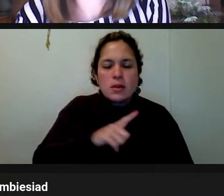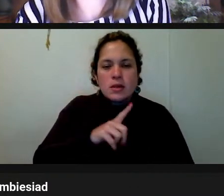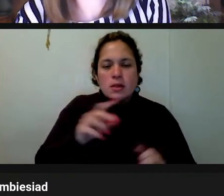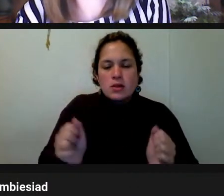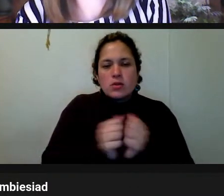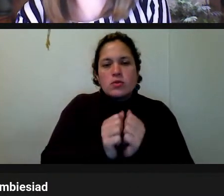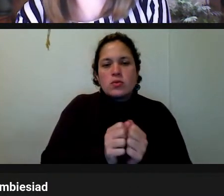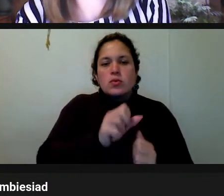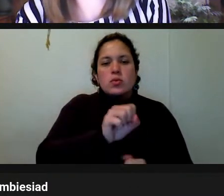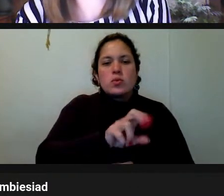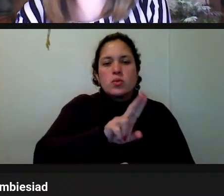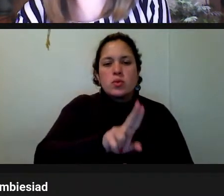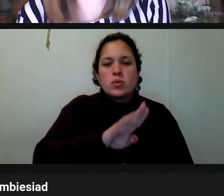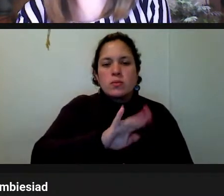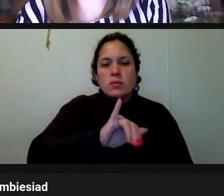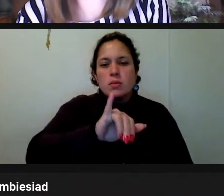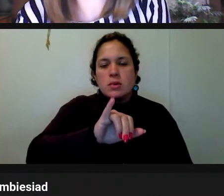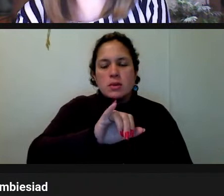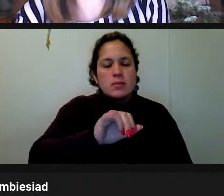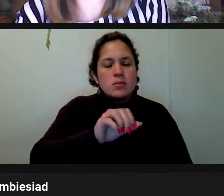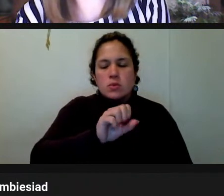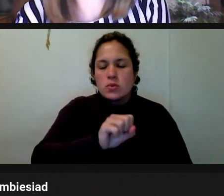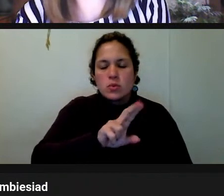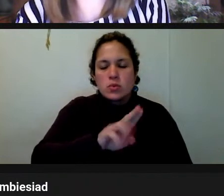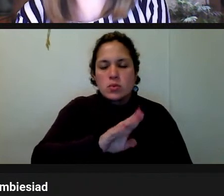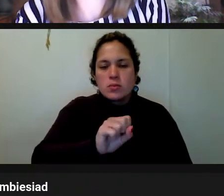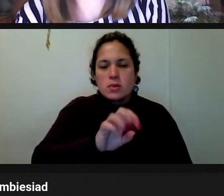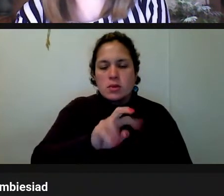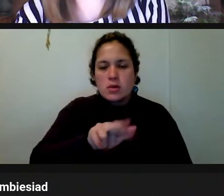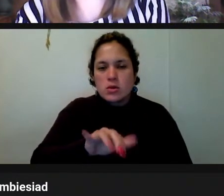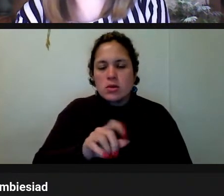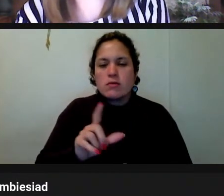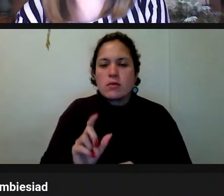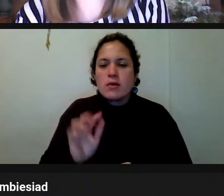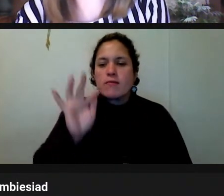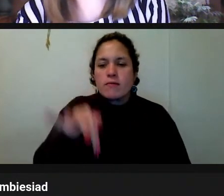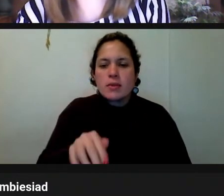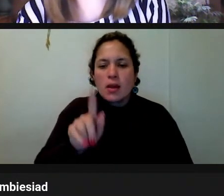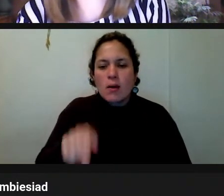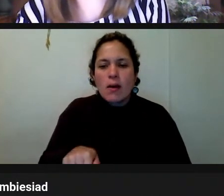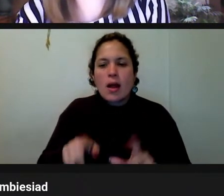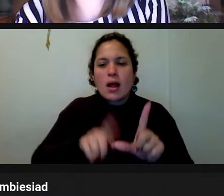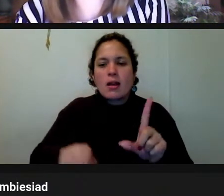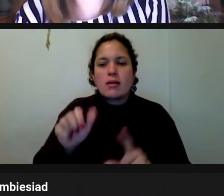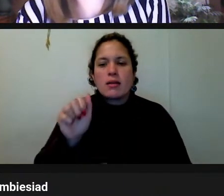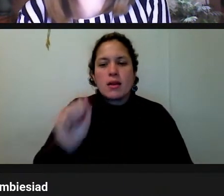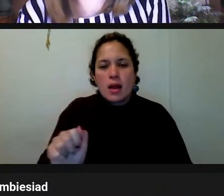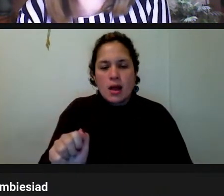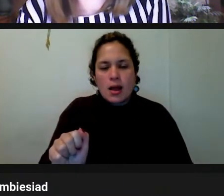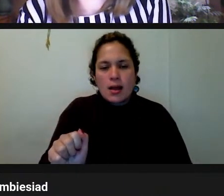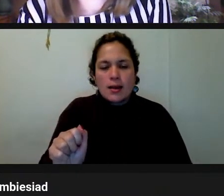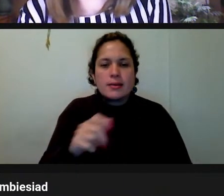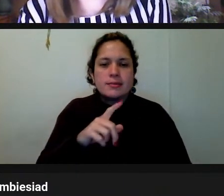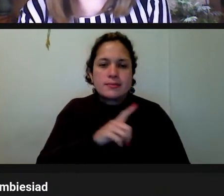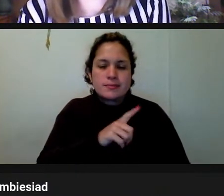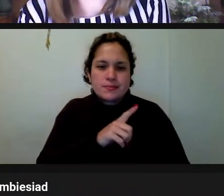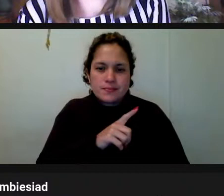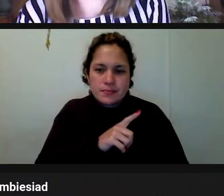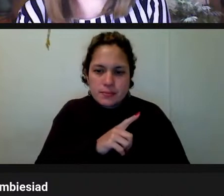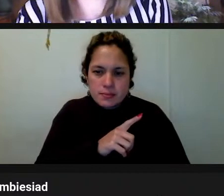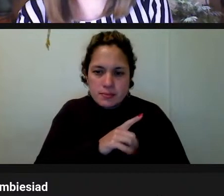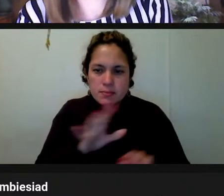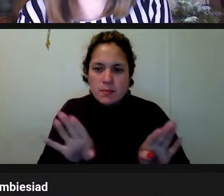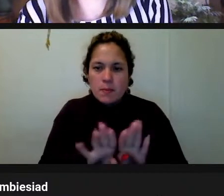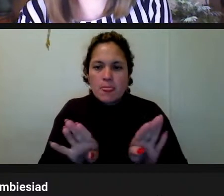ele termina com A, ele vai se declinar como um substantivo normal. E, com certeza, o sobrenome